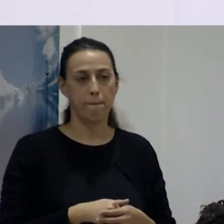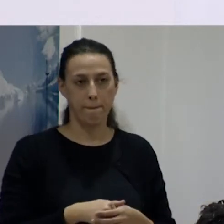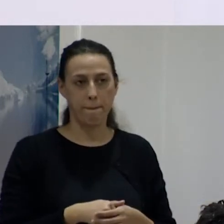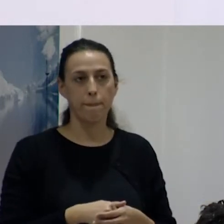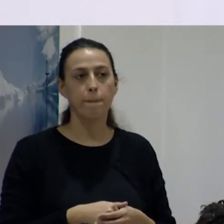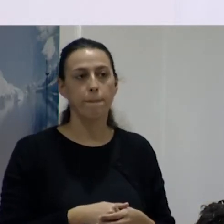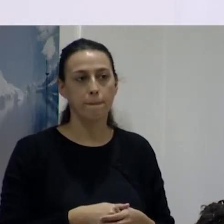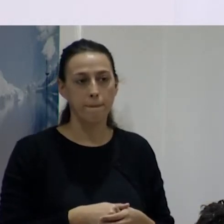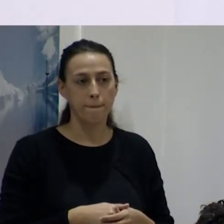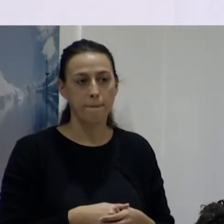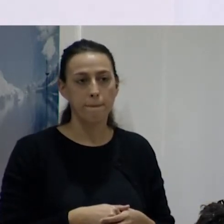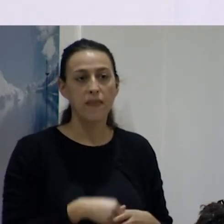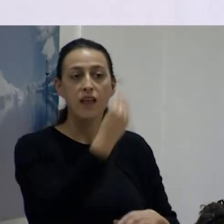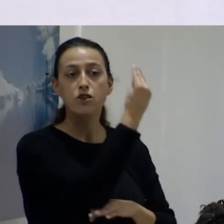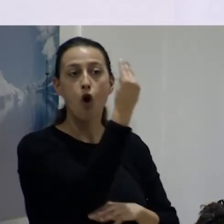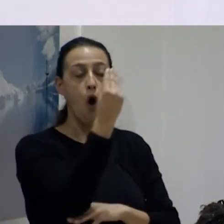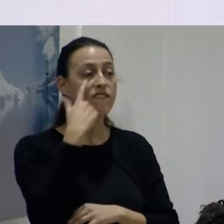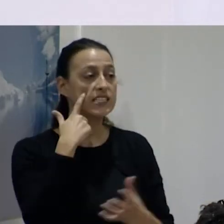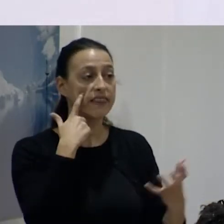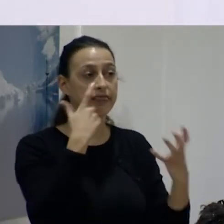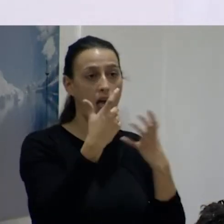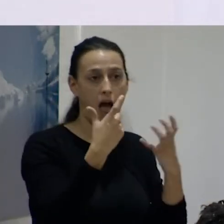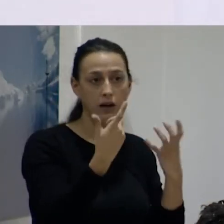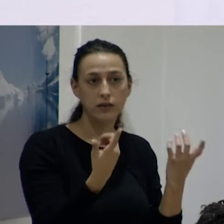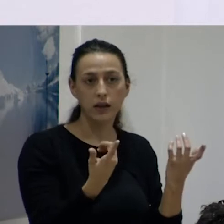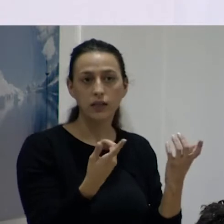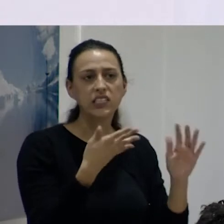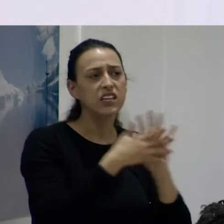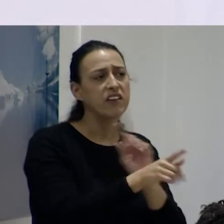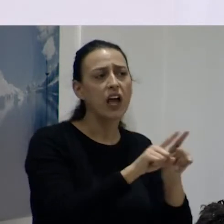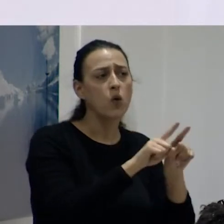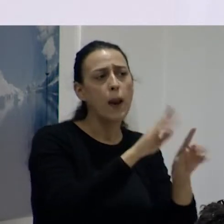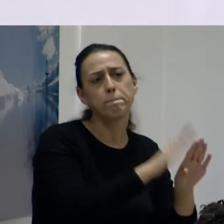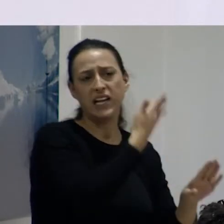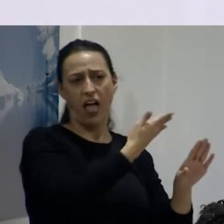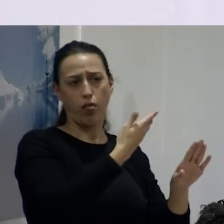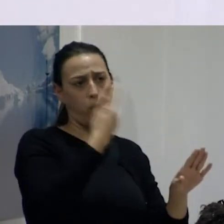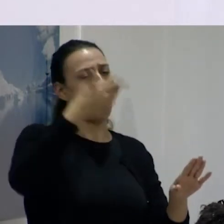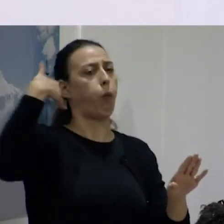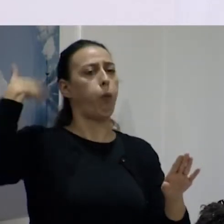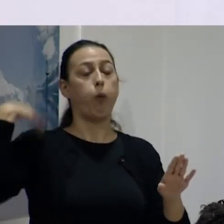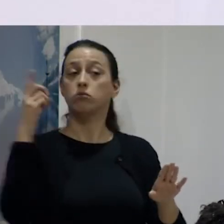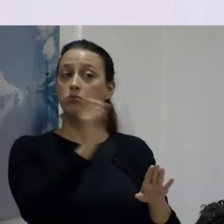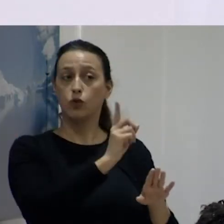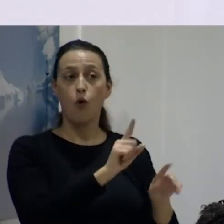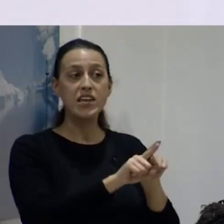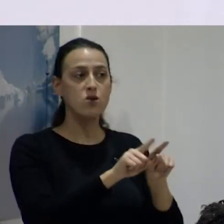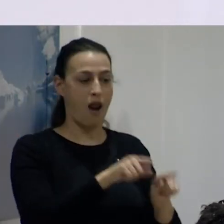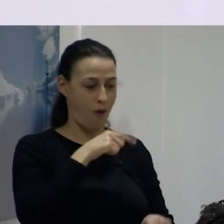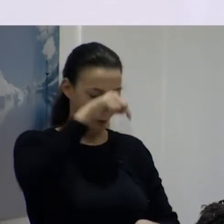I és que les obres d'art no són documents del passat, són presències